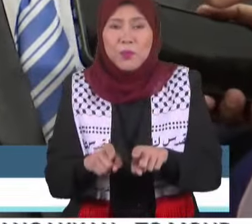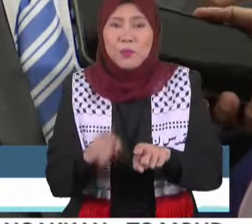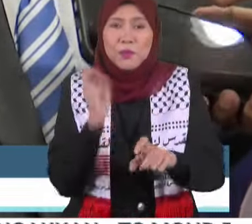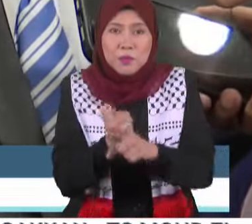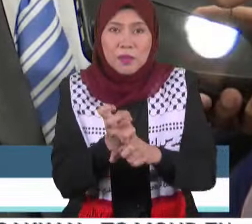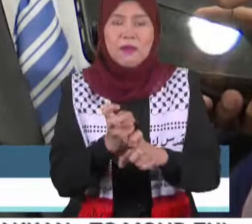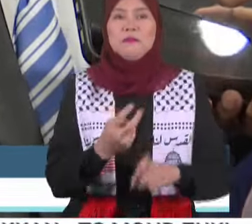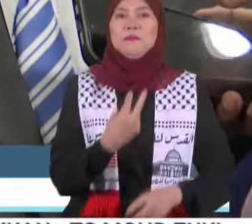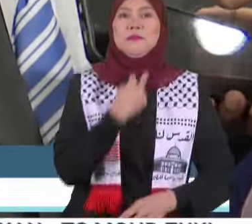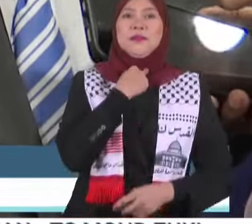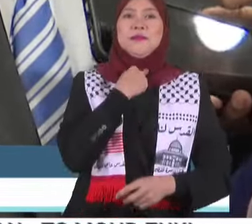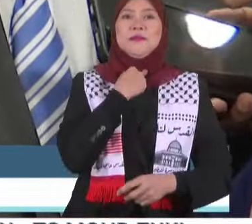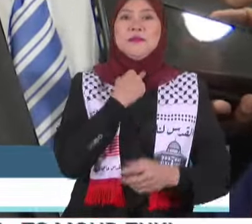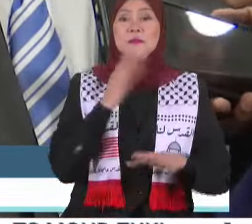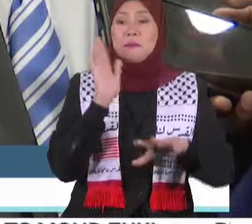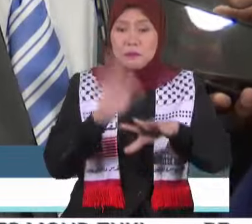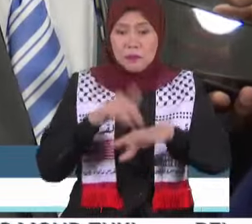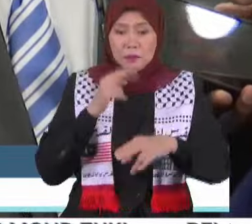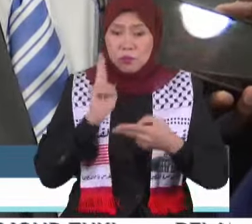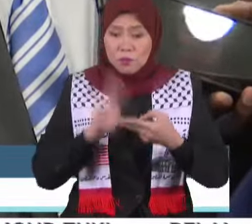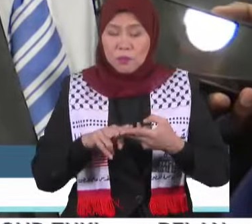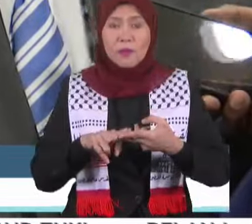Dah terima surat ataupun panggilan